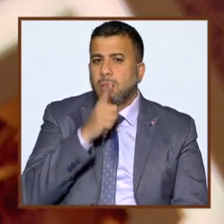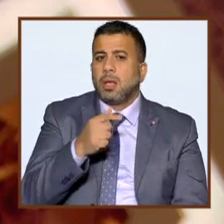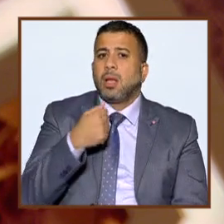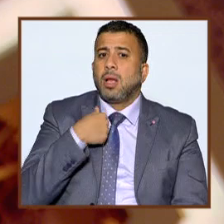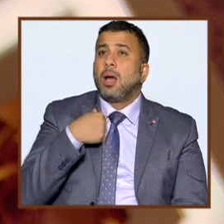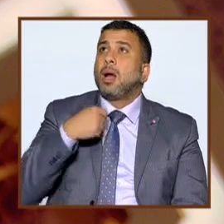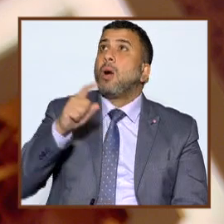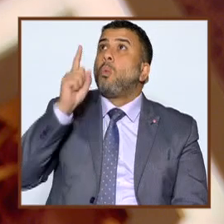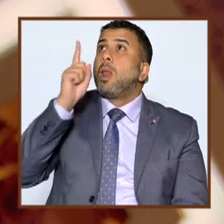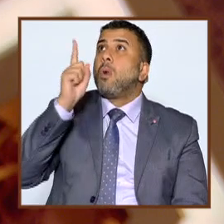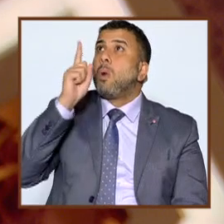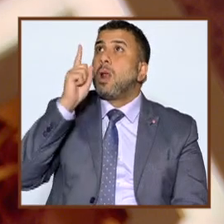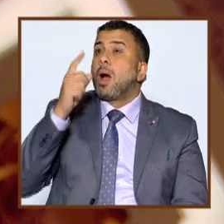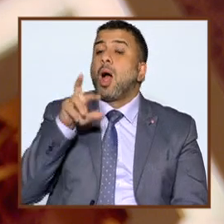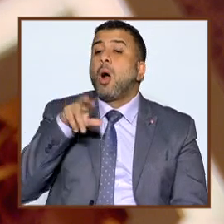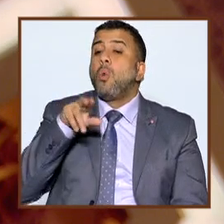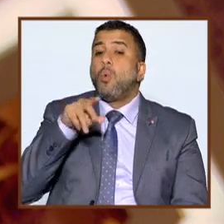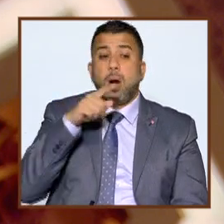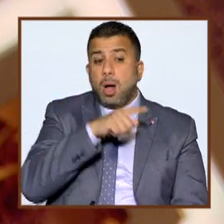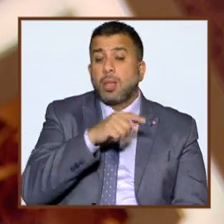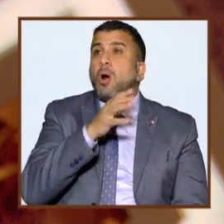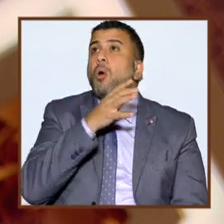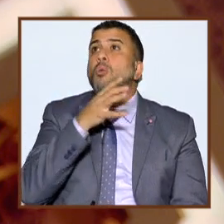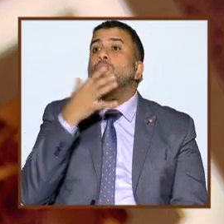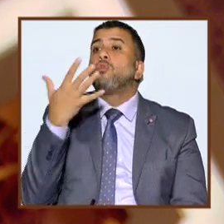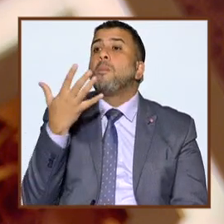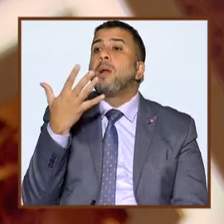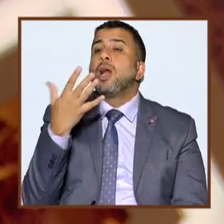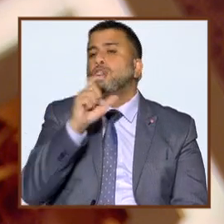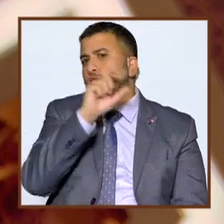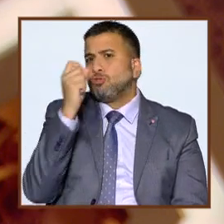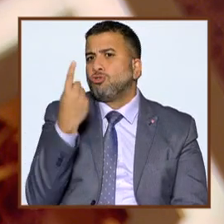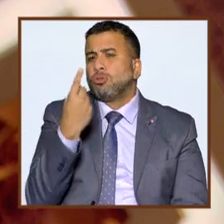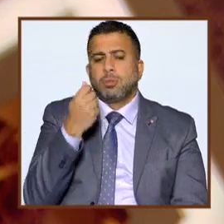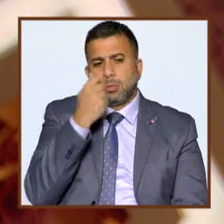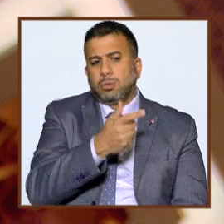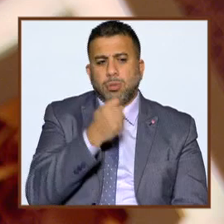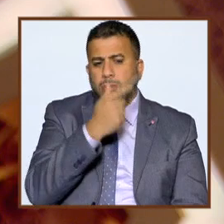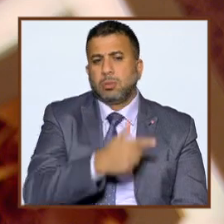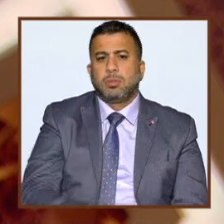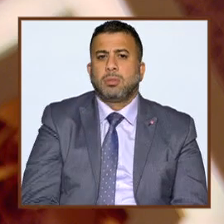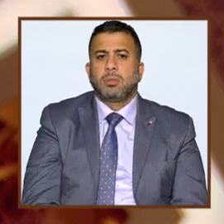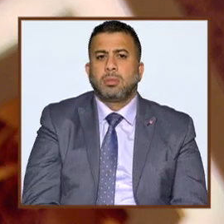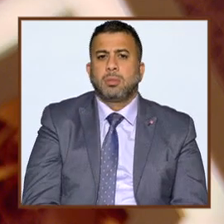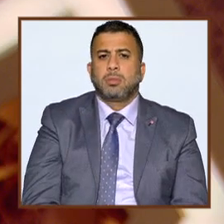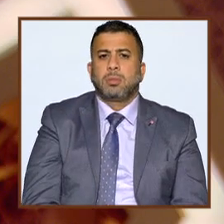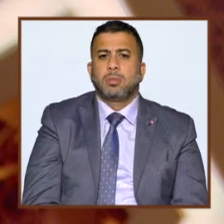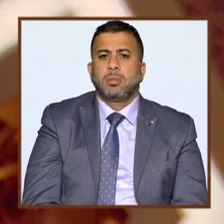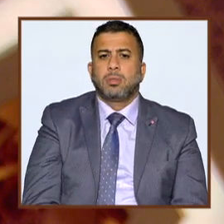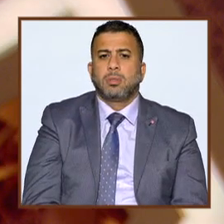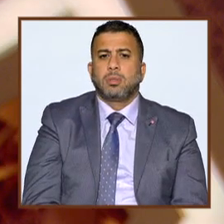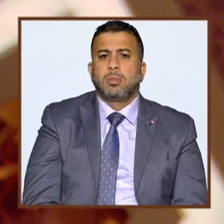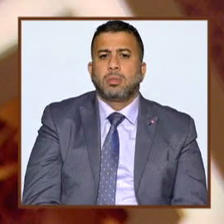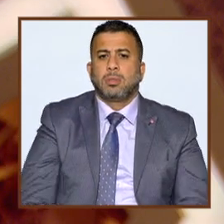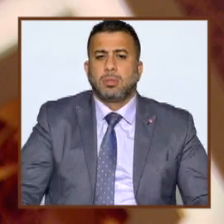لله علي أني أعطي أخوي هذا 500 ريال شهريا. لا نادر شيخنا. هلا. اللي جاوبك